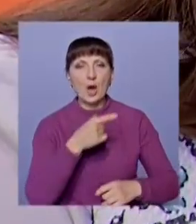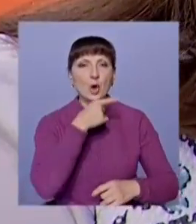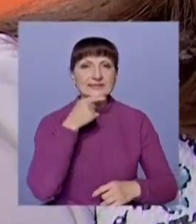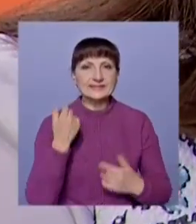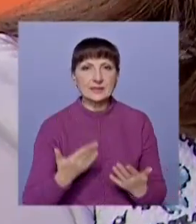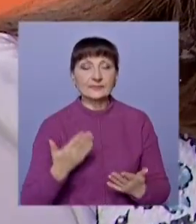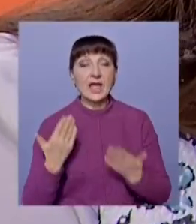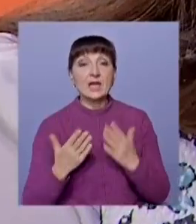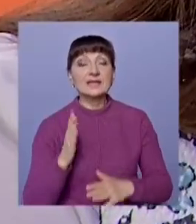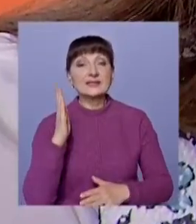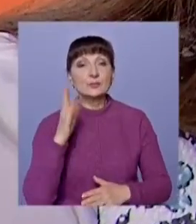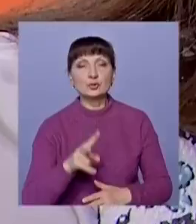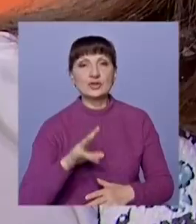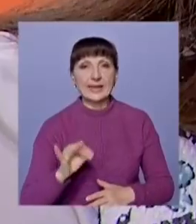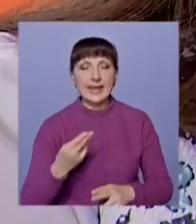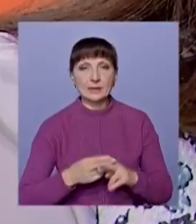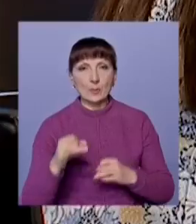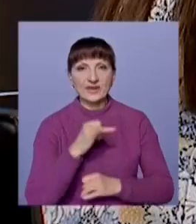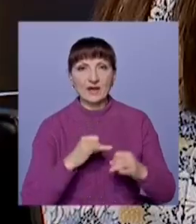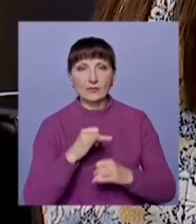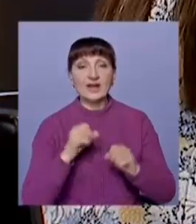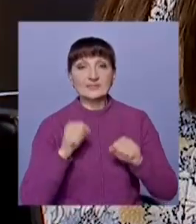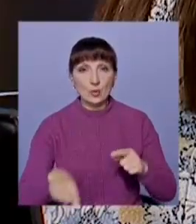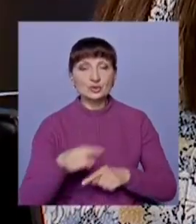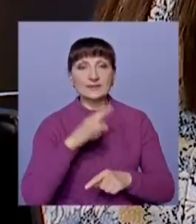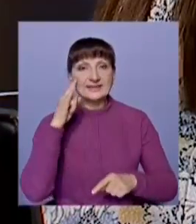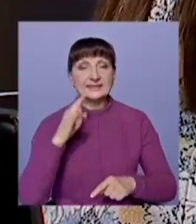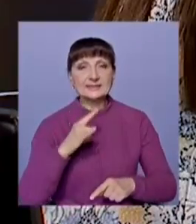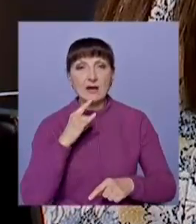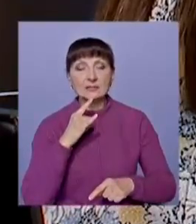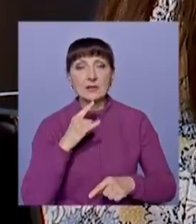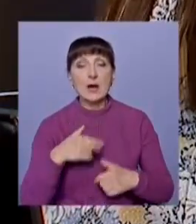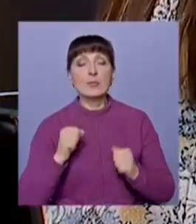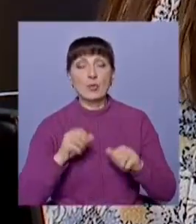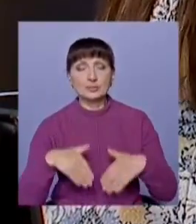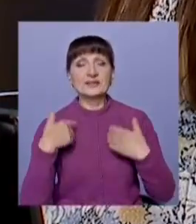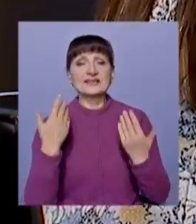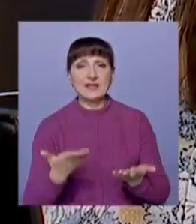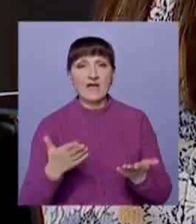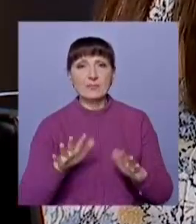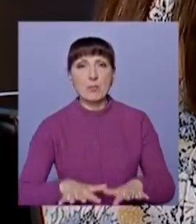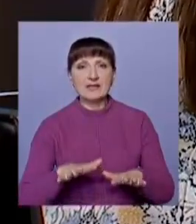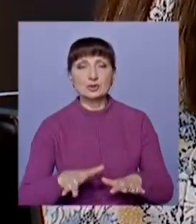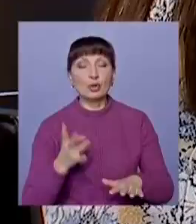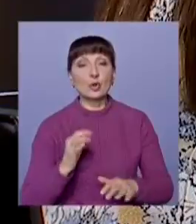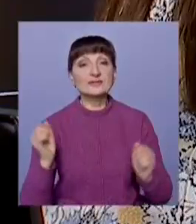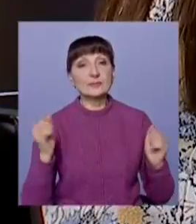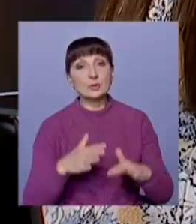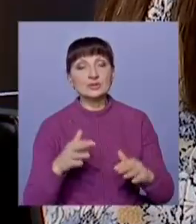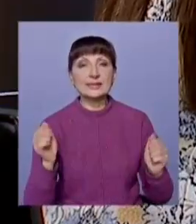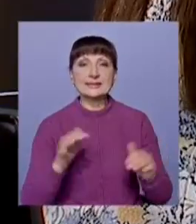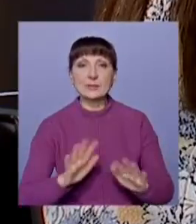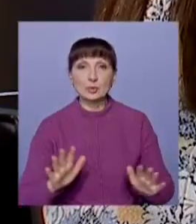Есть ли будущее у этих переговоров? Сможем ли мы, так скажем, да? Понятно, что мы сможем предоставить площадку, но соберутся ли эти все